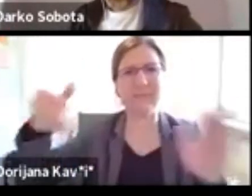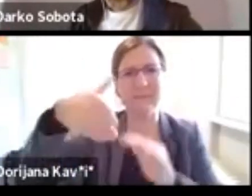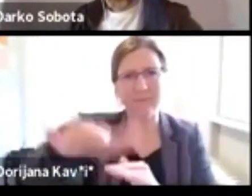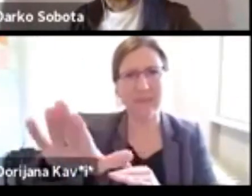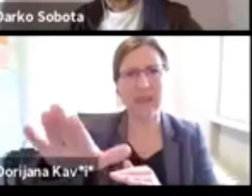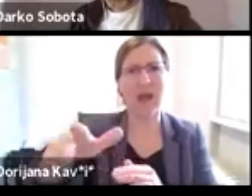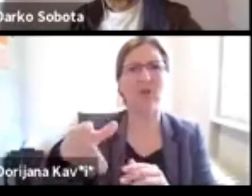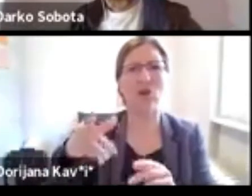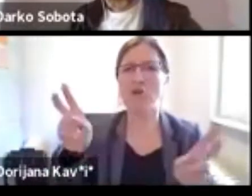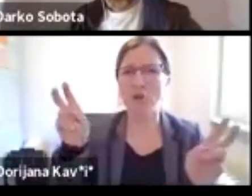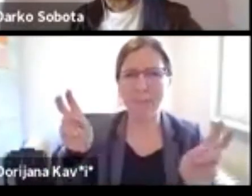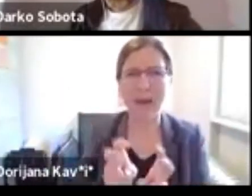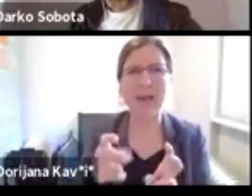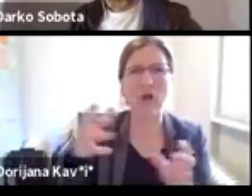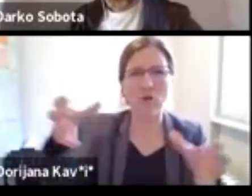količina ljudi.